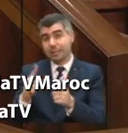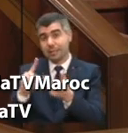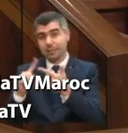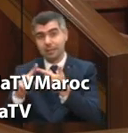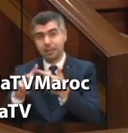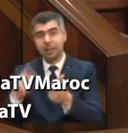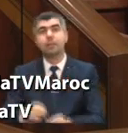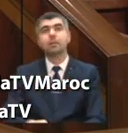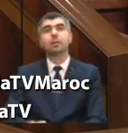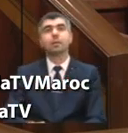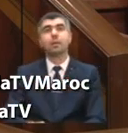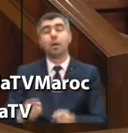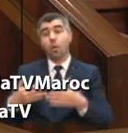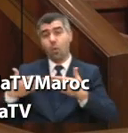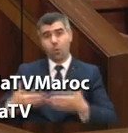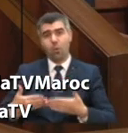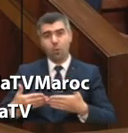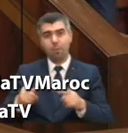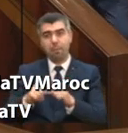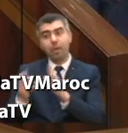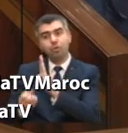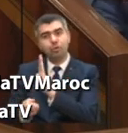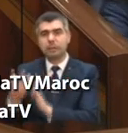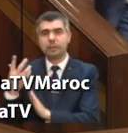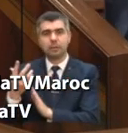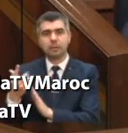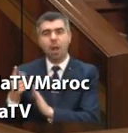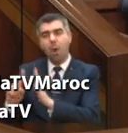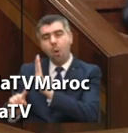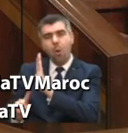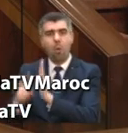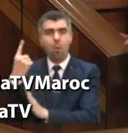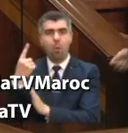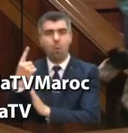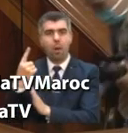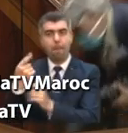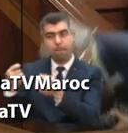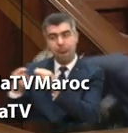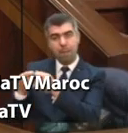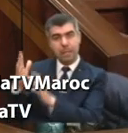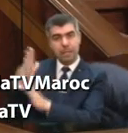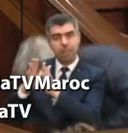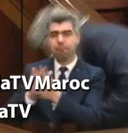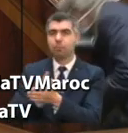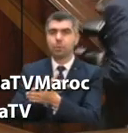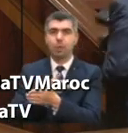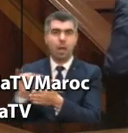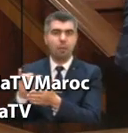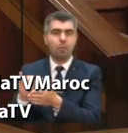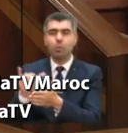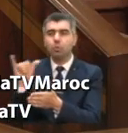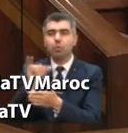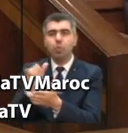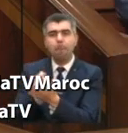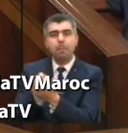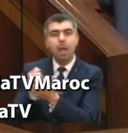الوزير، تنعرفوا على ان اليوم هذه ازمه مستجده علينا، جديده علينا كمغاربه، كيفاش يمكن لنا اننا نتجاوزوها؟ وهنا تنطرحوا حنا واحد